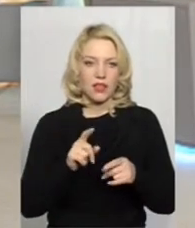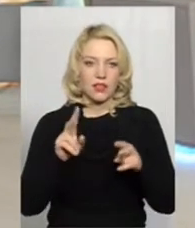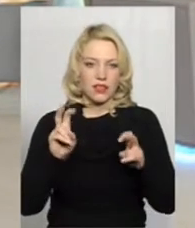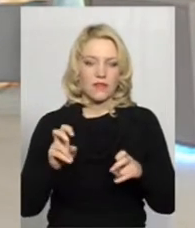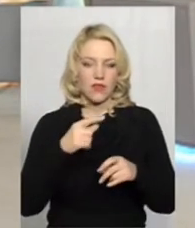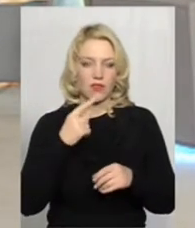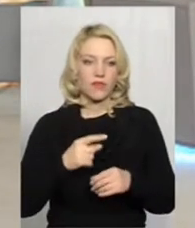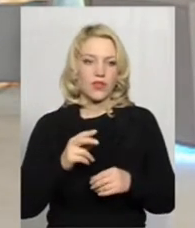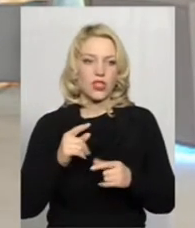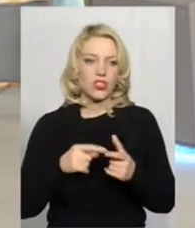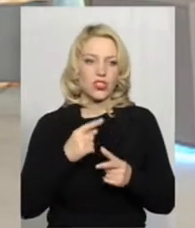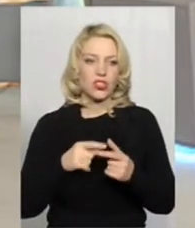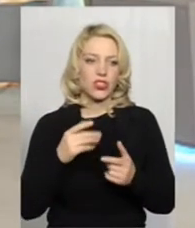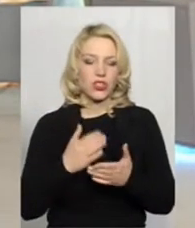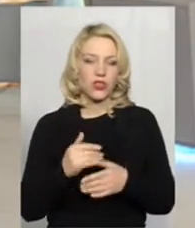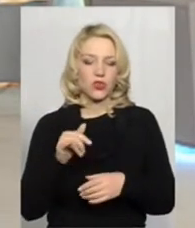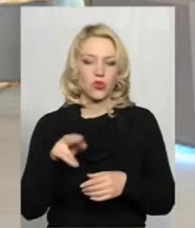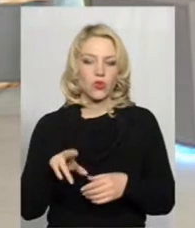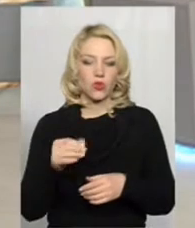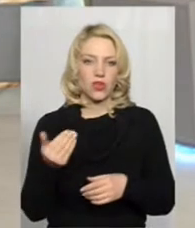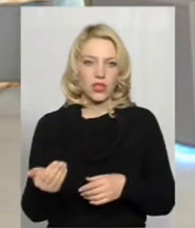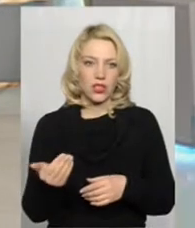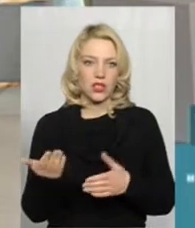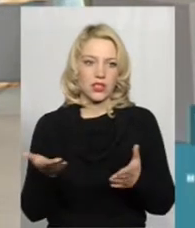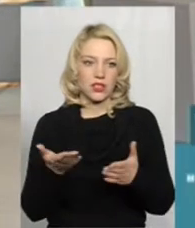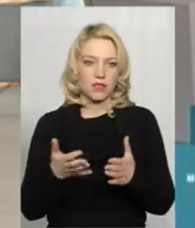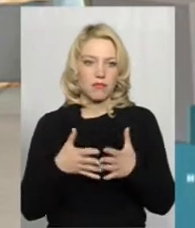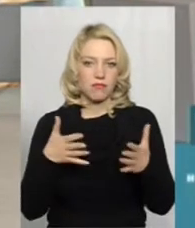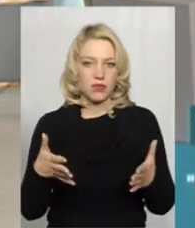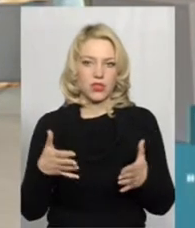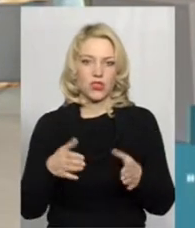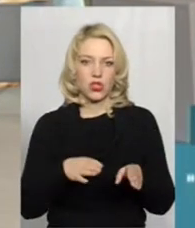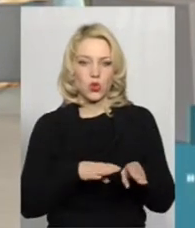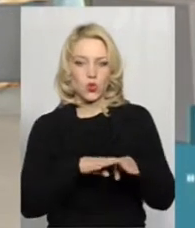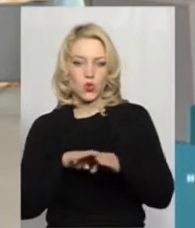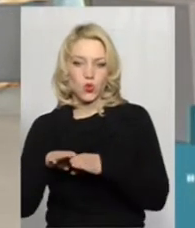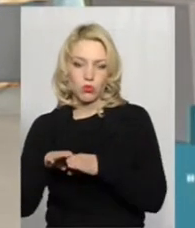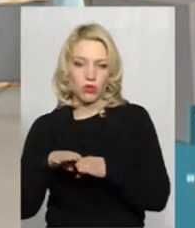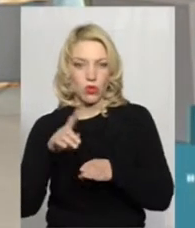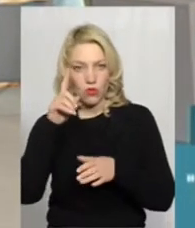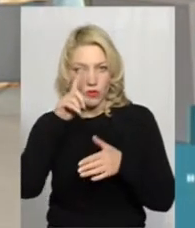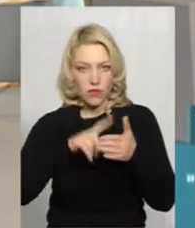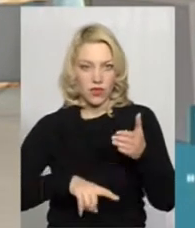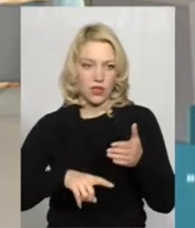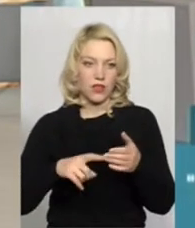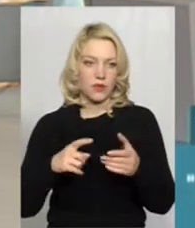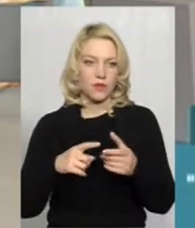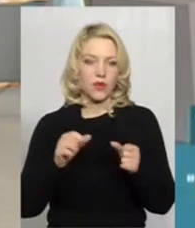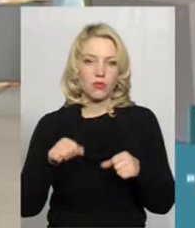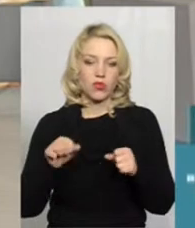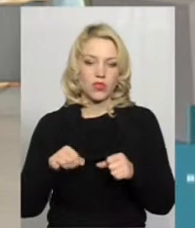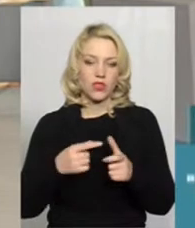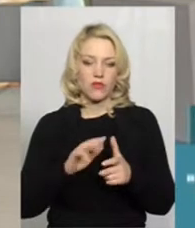поліції. Чи є до них якийсь більший ступінь довіри? Бо, можливо, ну, вчителю